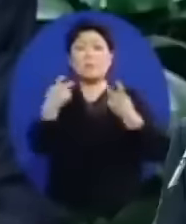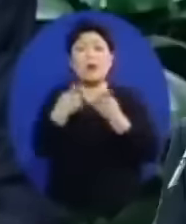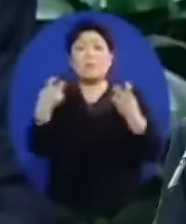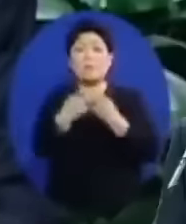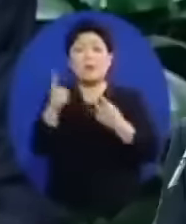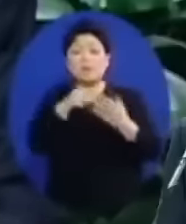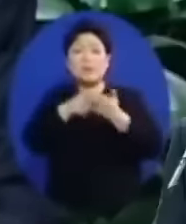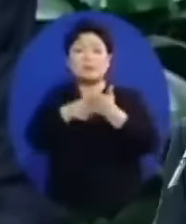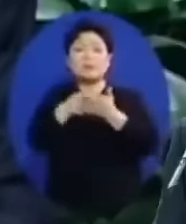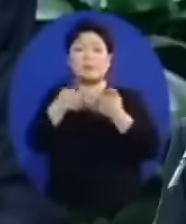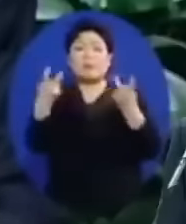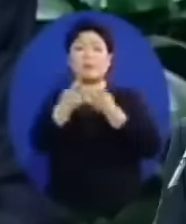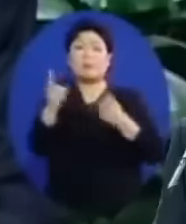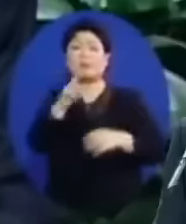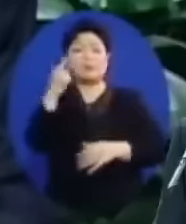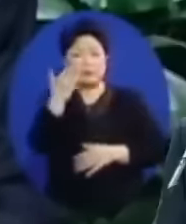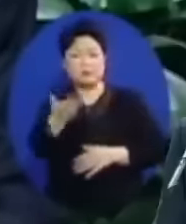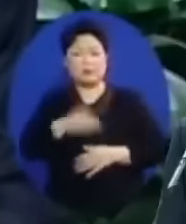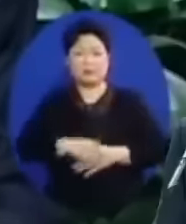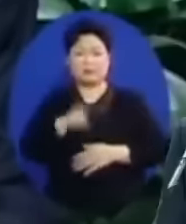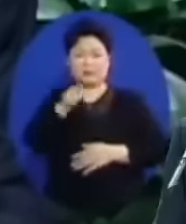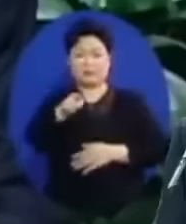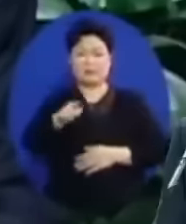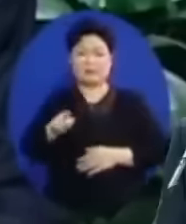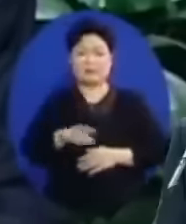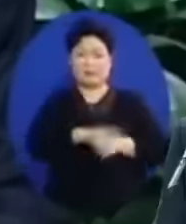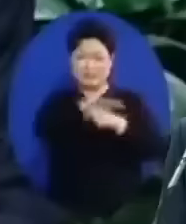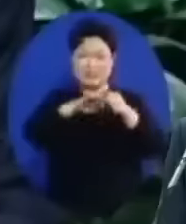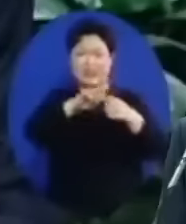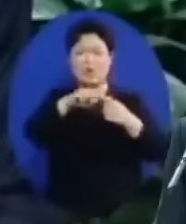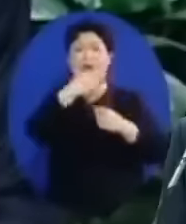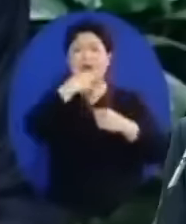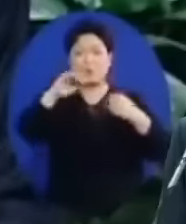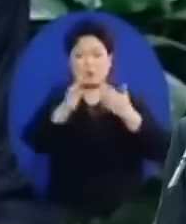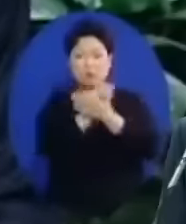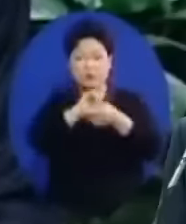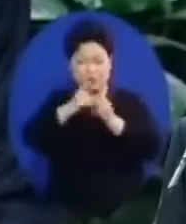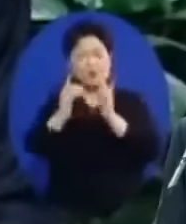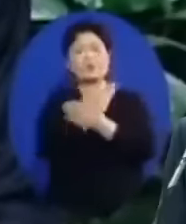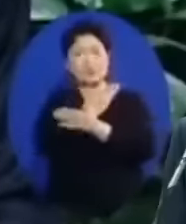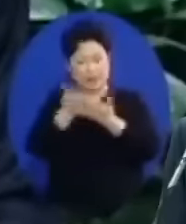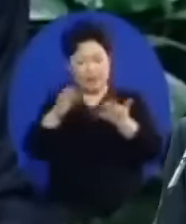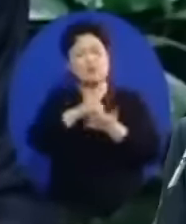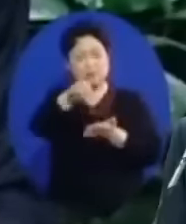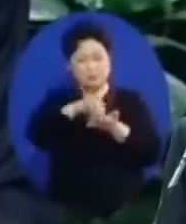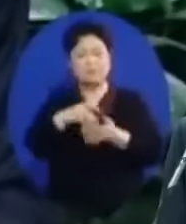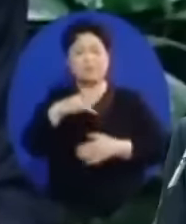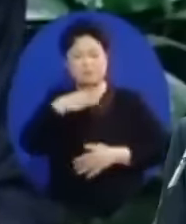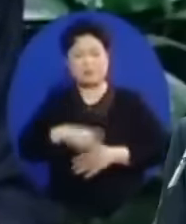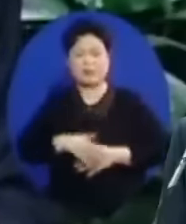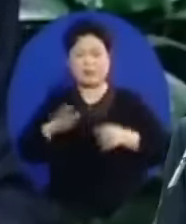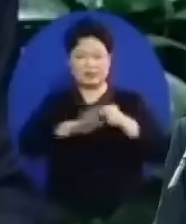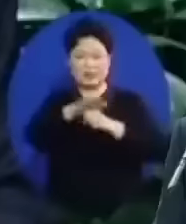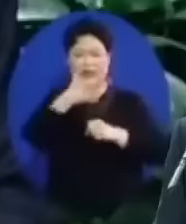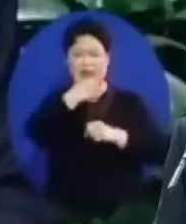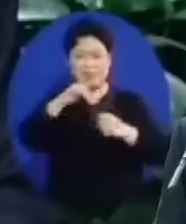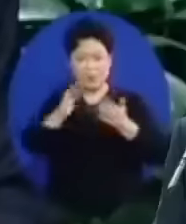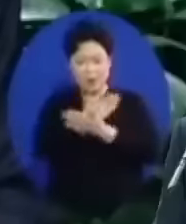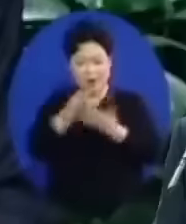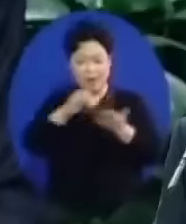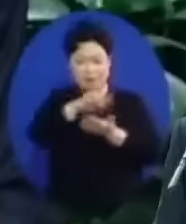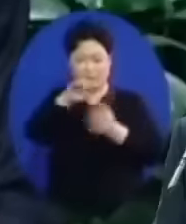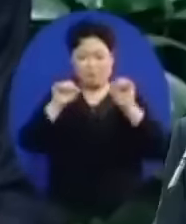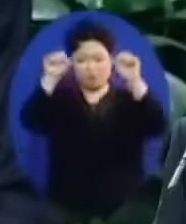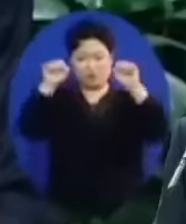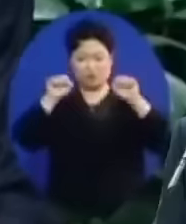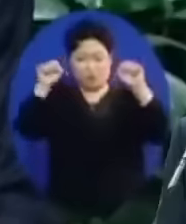어떻게 극복해야 되는 것입니까? 그것은 사랑과 행복을 서로 나누는 도리밖에 없는 것입니다. 사랑과 행복 나누기 운동을